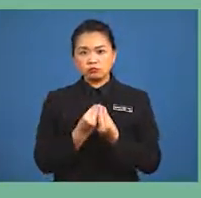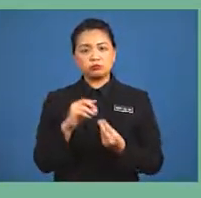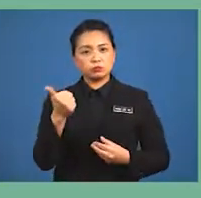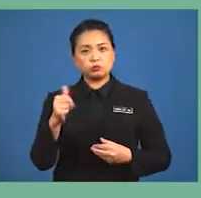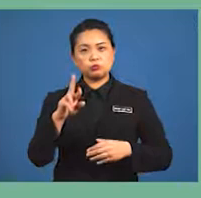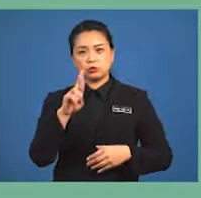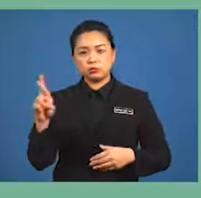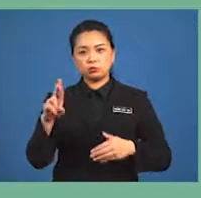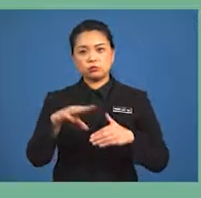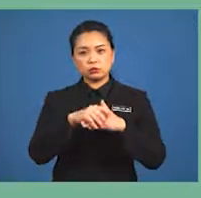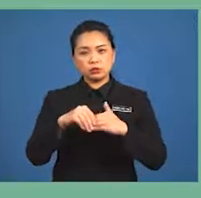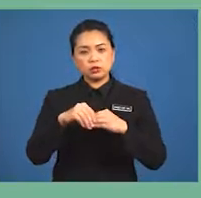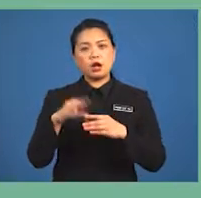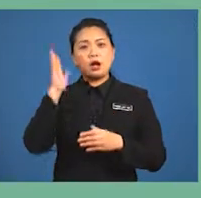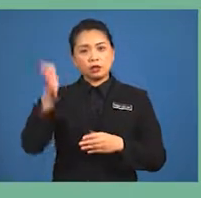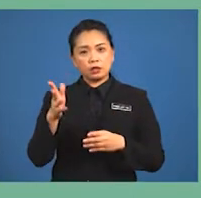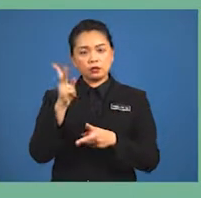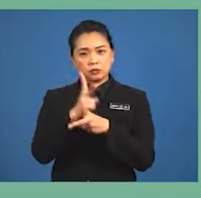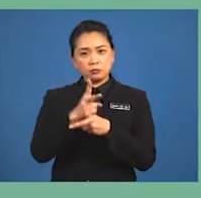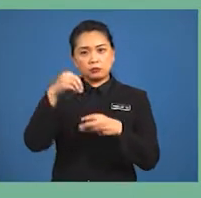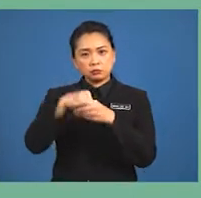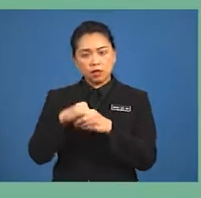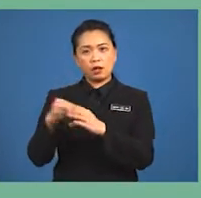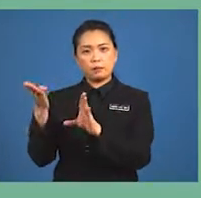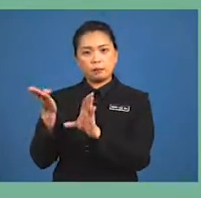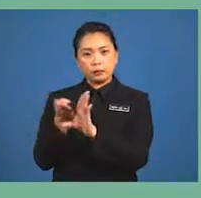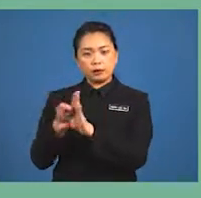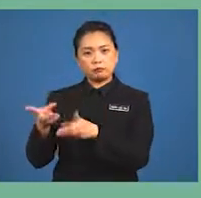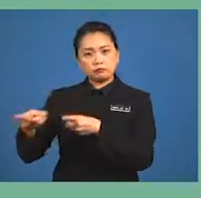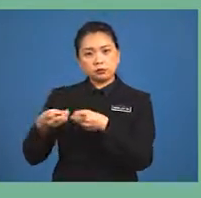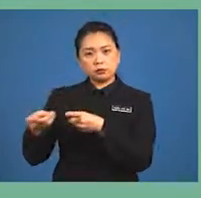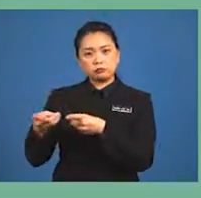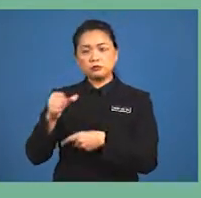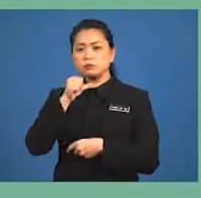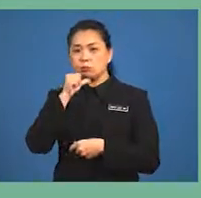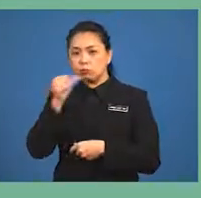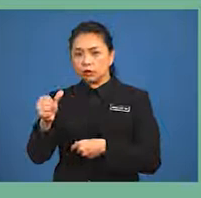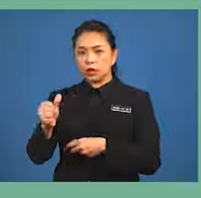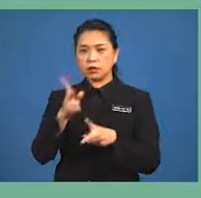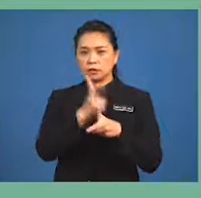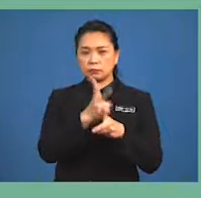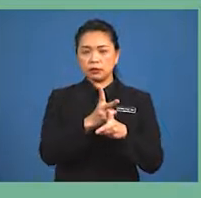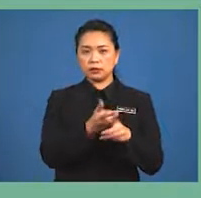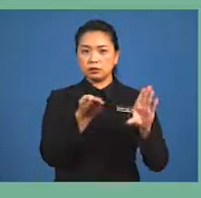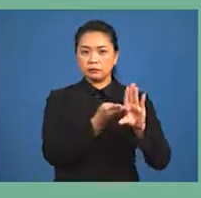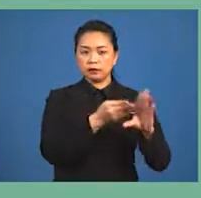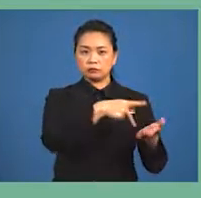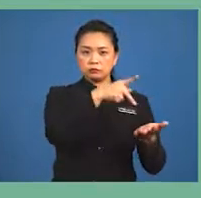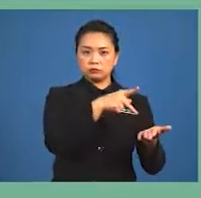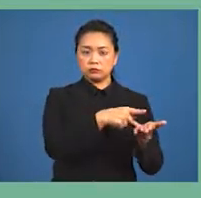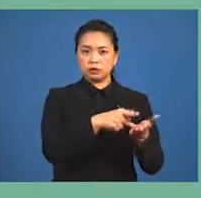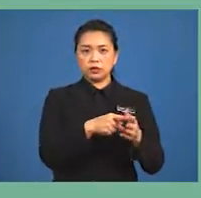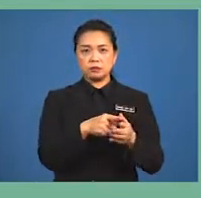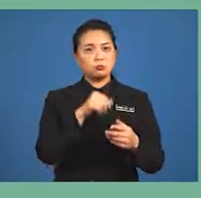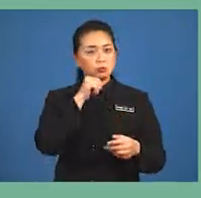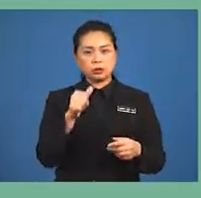tunai akan disimpan di dalam bank perdagangan itu sendiri, bukan disimpan di Bank Pusat seperti jumlah reserve berkanun